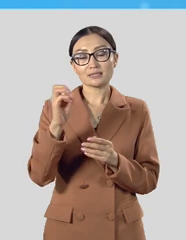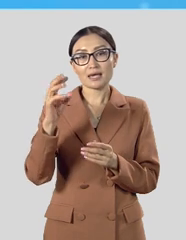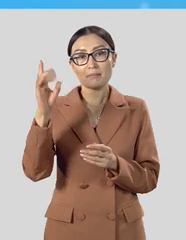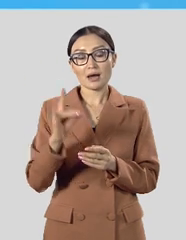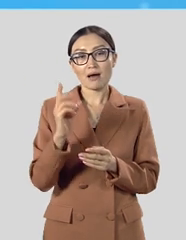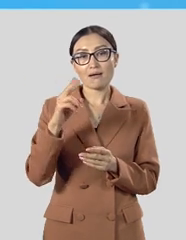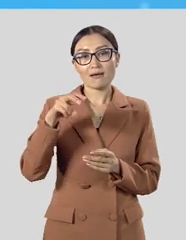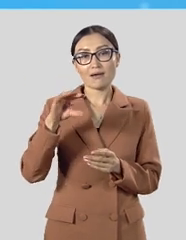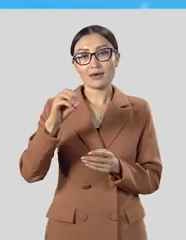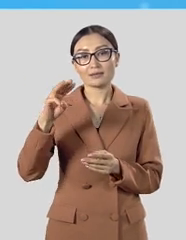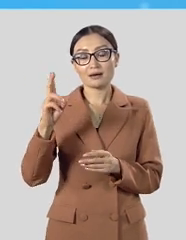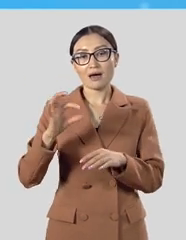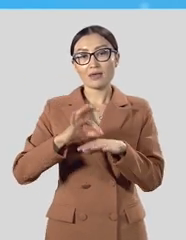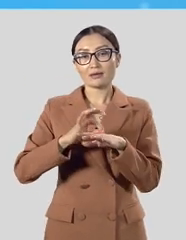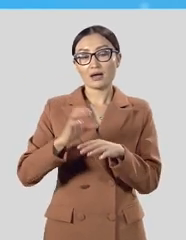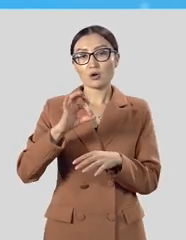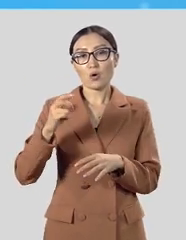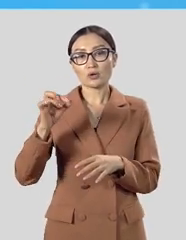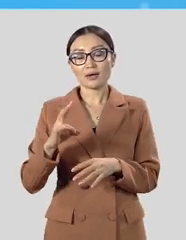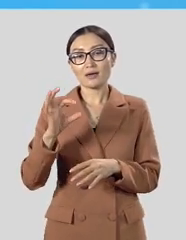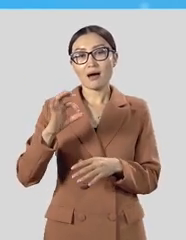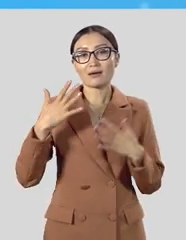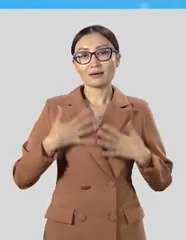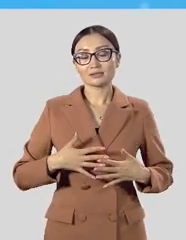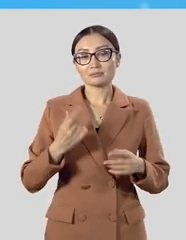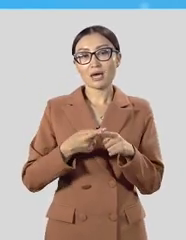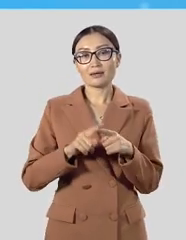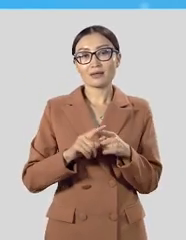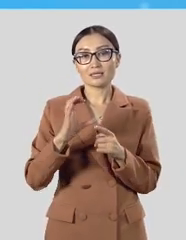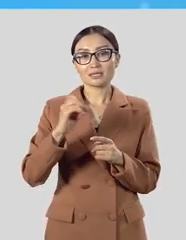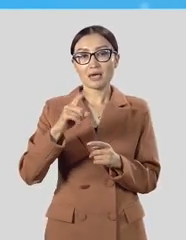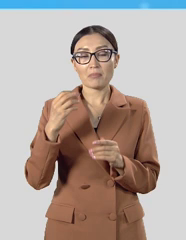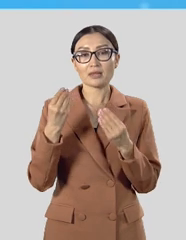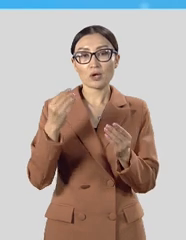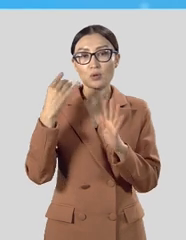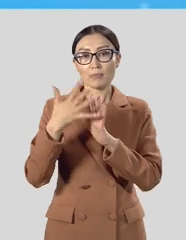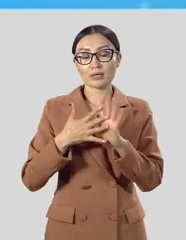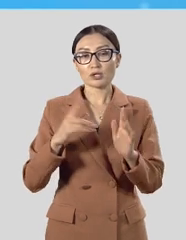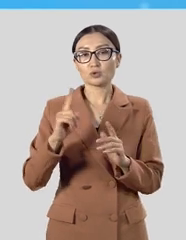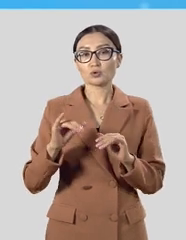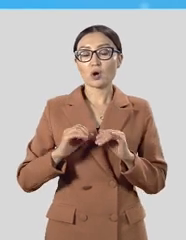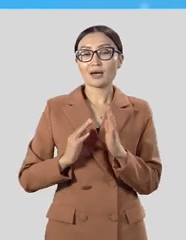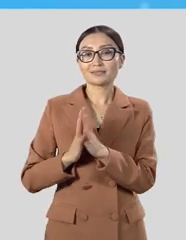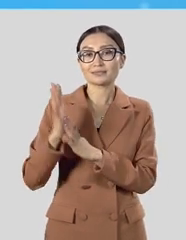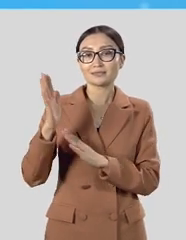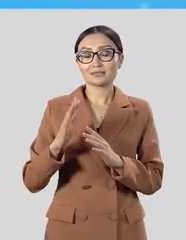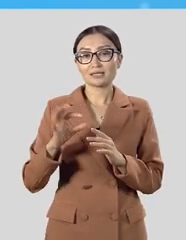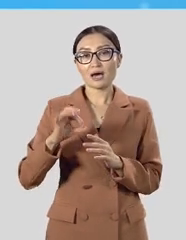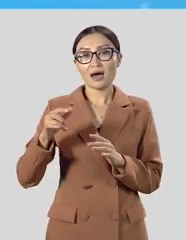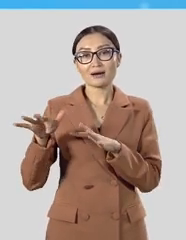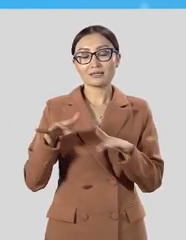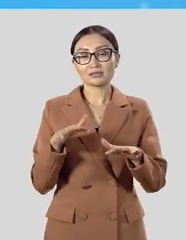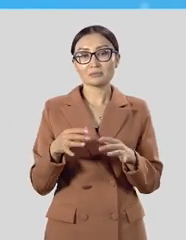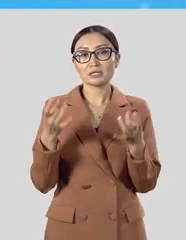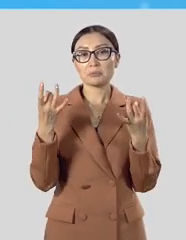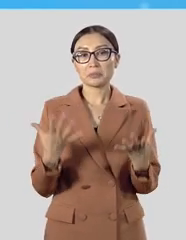Клетка, ткань, орган, организм. Эта схема дает понять, что растительный организм состоит из